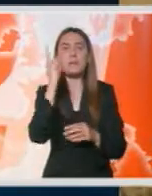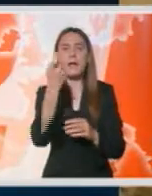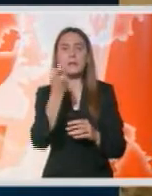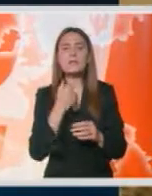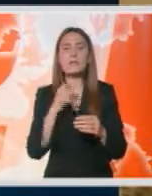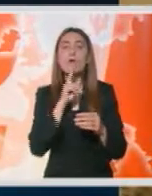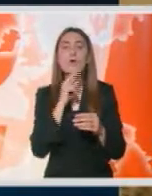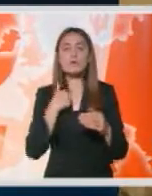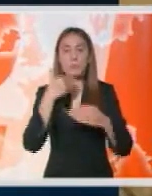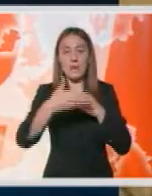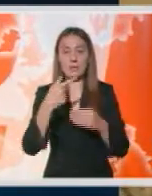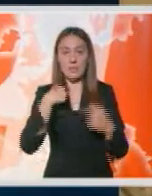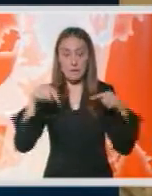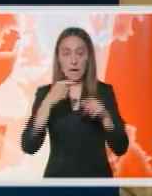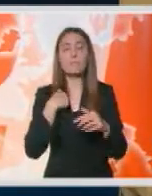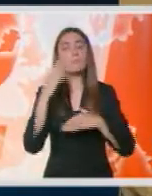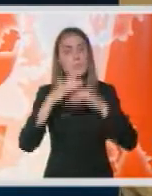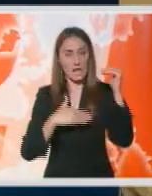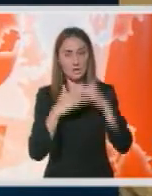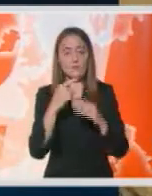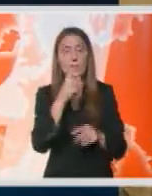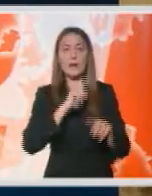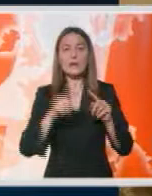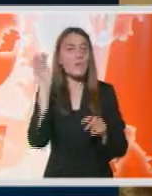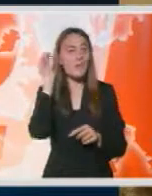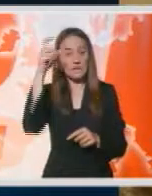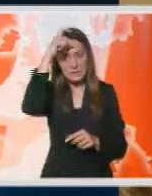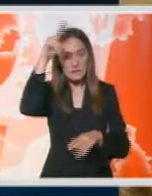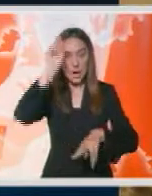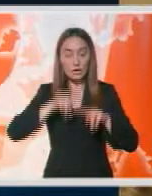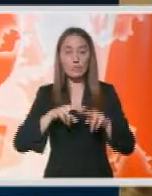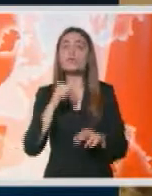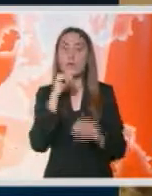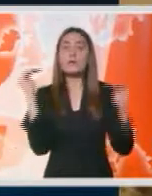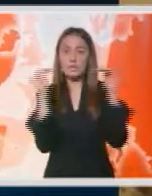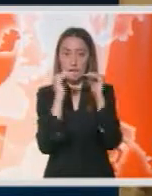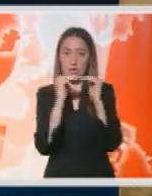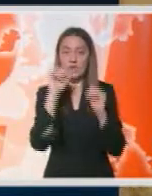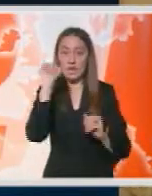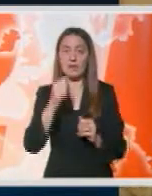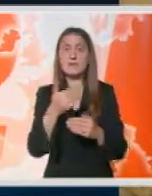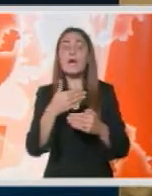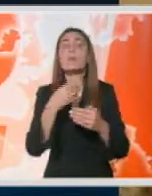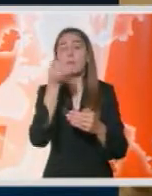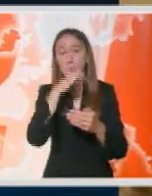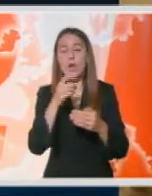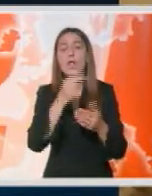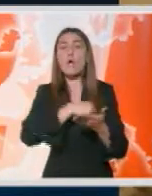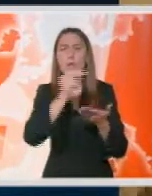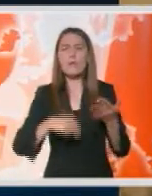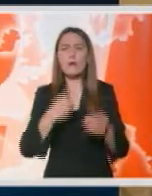nama. Veoma sam zadovoljna činjenicom da se vlada Srbije odlučila i da se složila da se unapredi postojeći ugovor